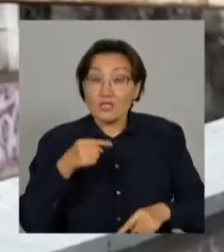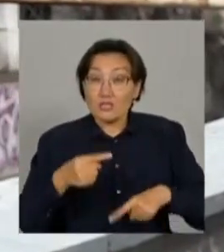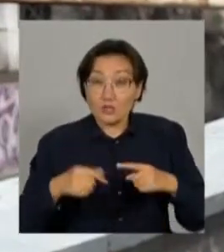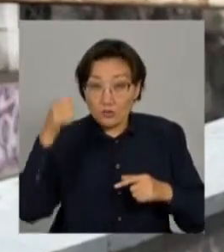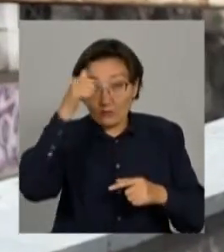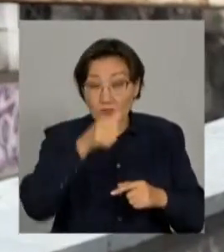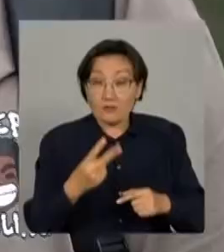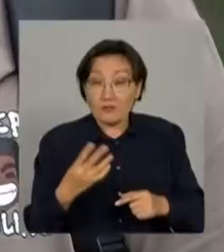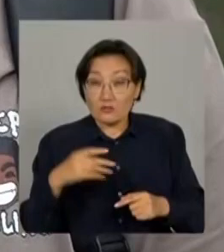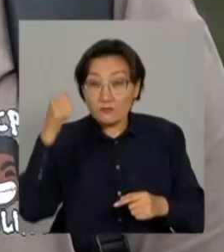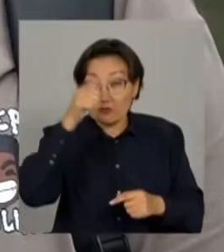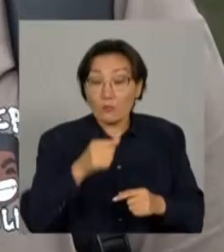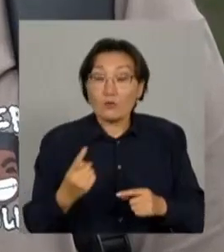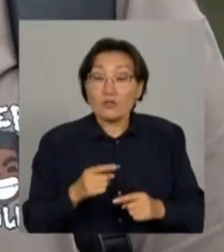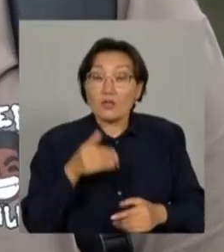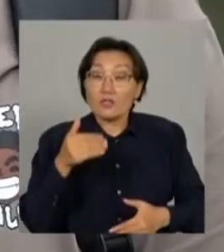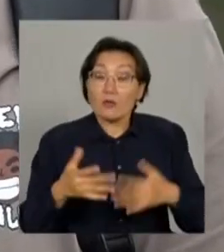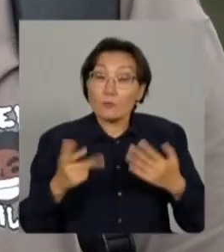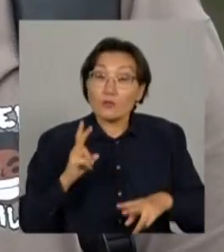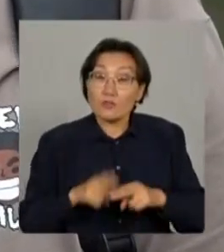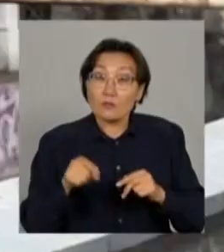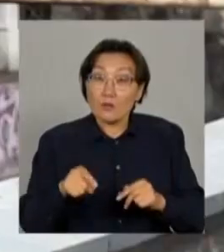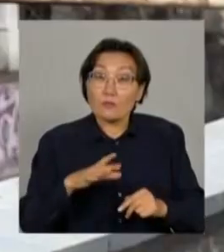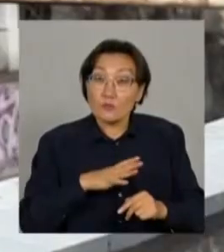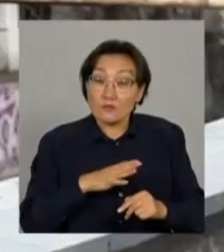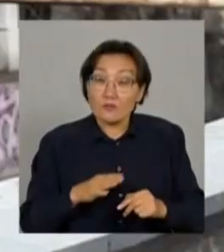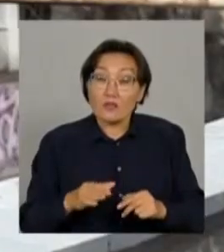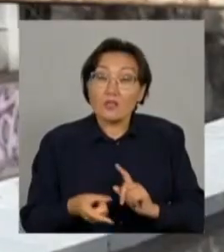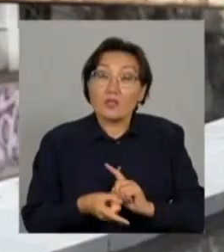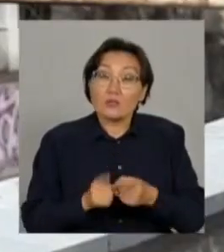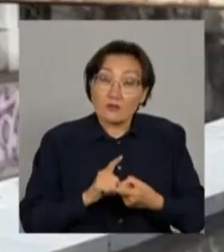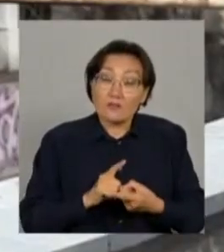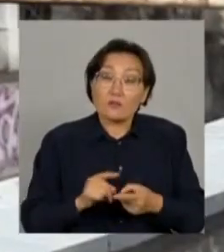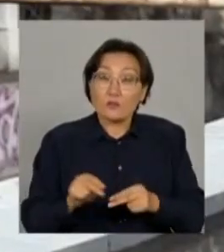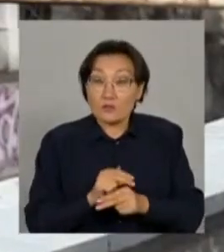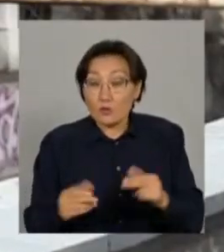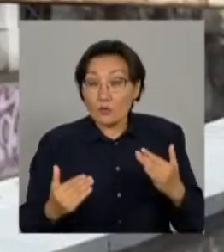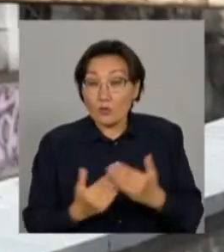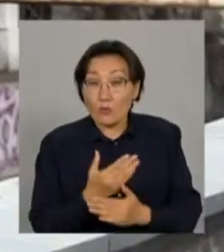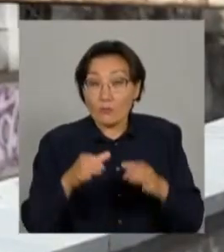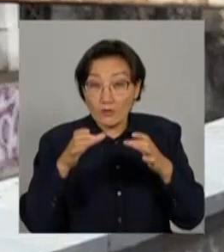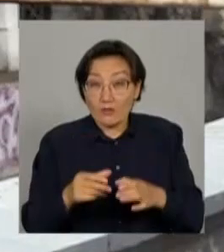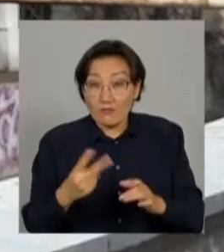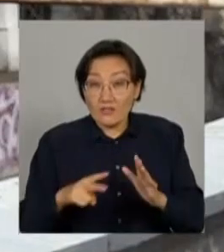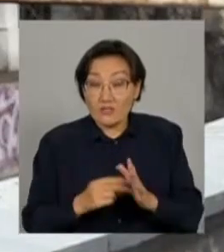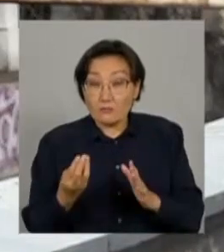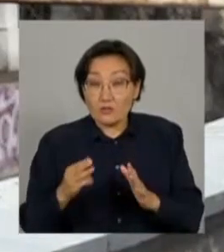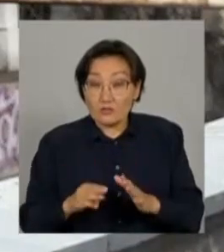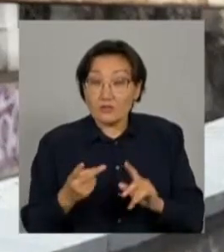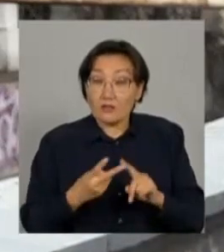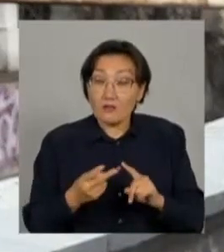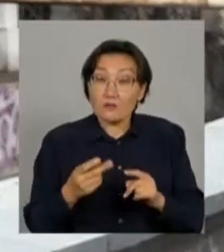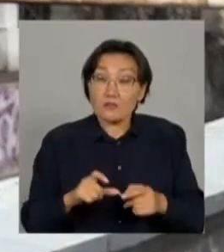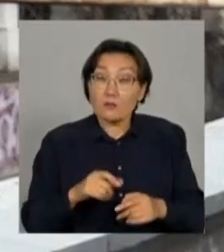год, 2024 год. Первый этап завершен, там было демонтировано и смонтированы новые балки, 27 штук. На втором